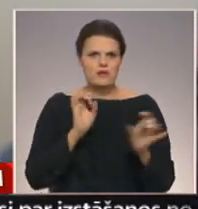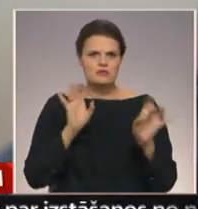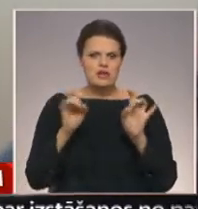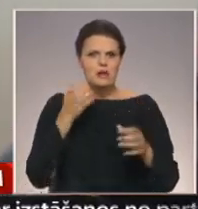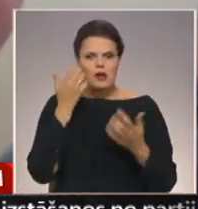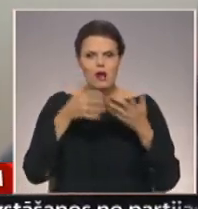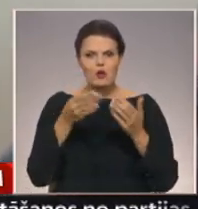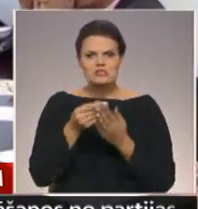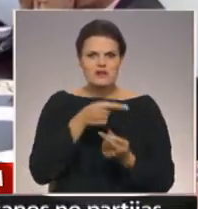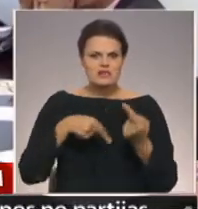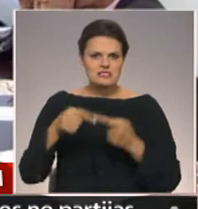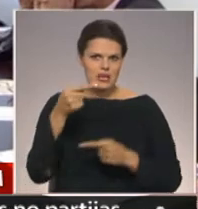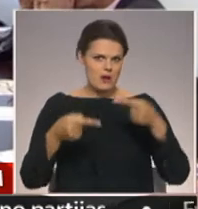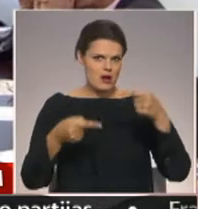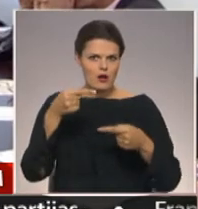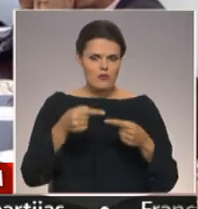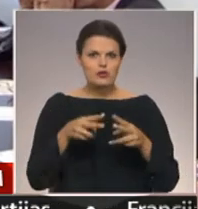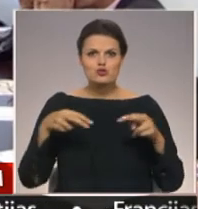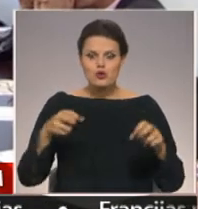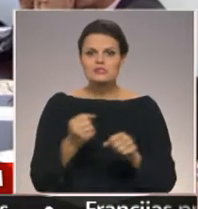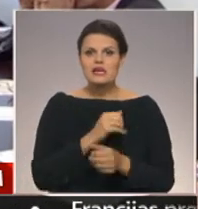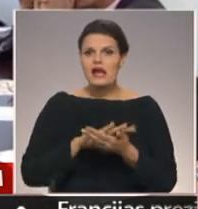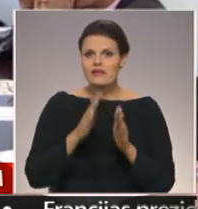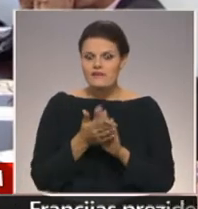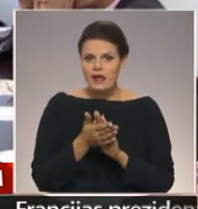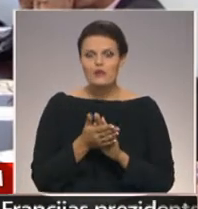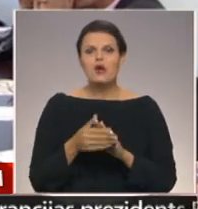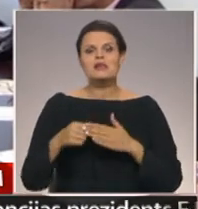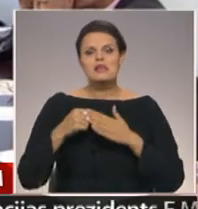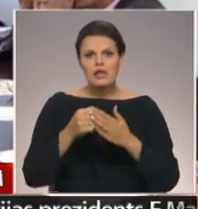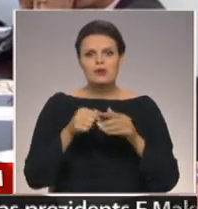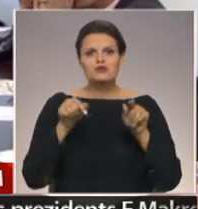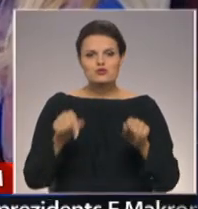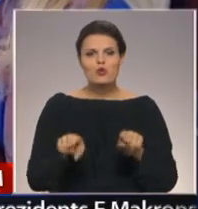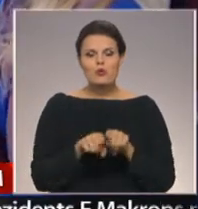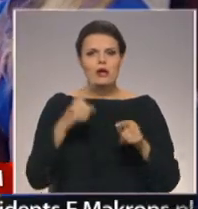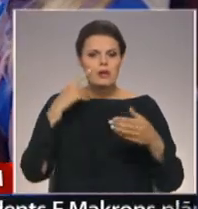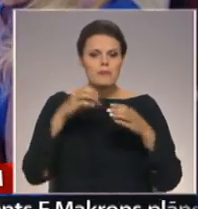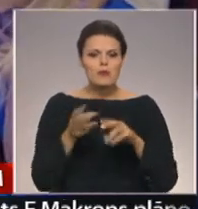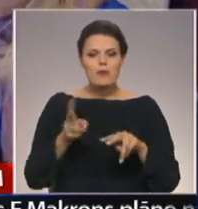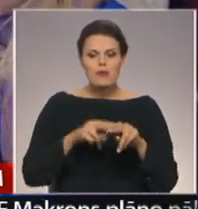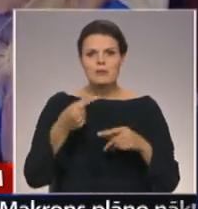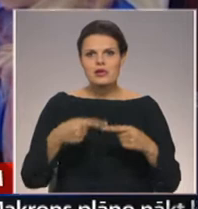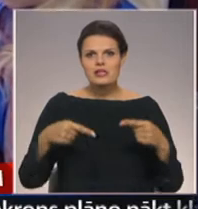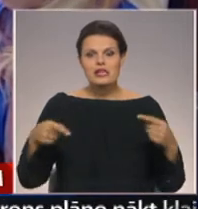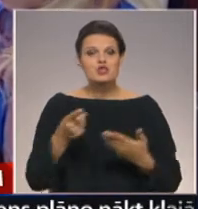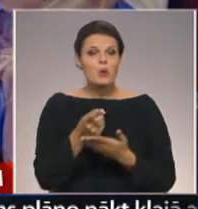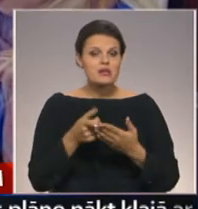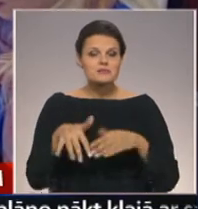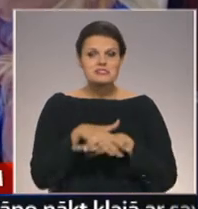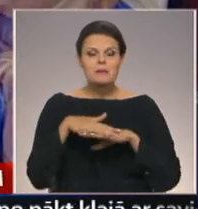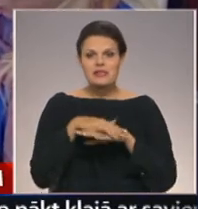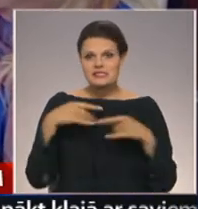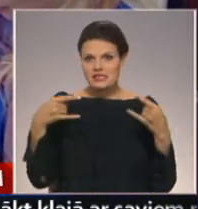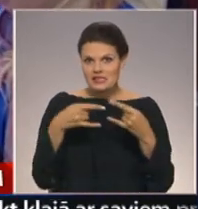politiķi savā starpā kaujās. Komisija gan vienojās konceptuāli atbalstīt šo un arī padomas papildu līdzekļu pieprasījumus